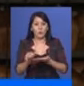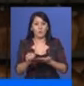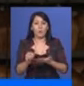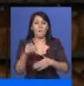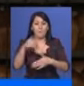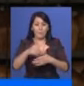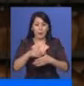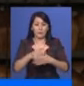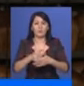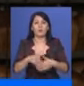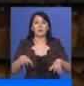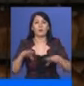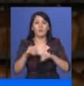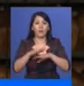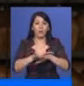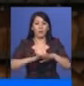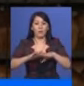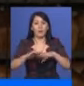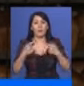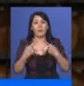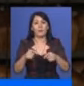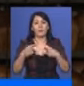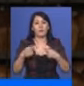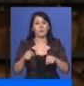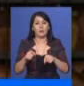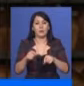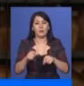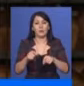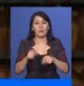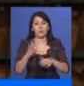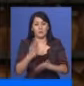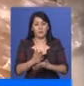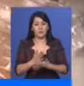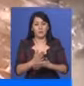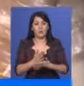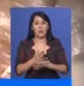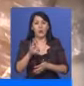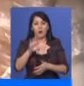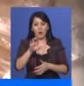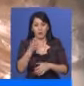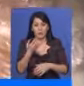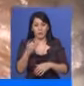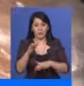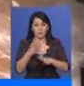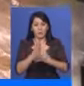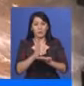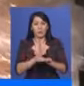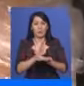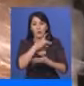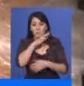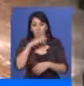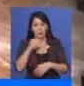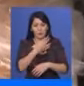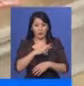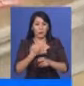керек. Олар барлық сауда орындарында сатушылардың үстелдерінде немесе сауда алаңында орналасқан. Особый наны ең көп сұранысқа ие өнімнің